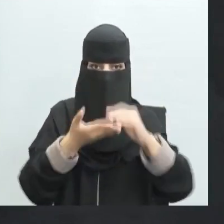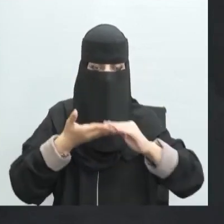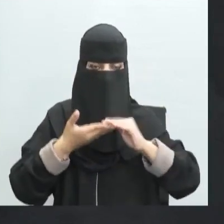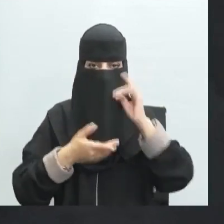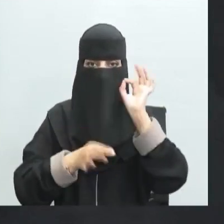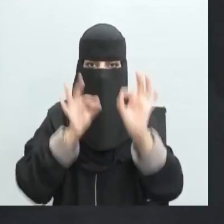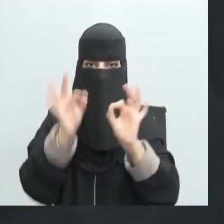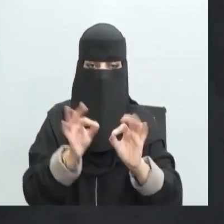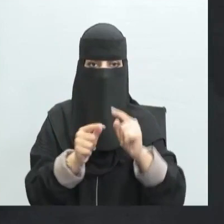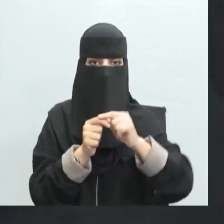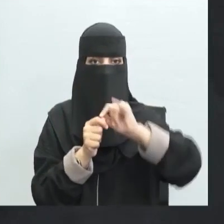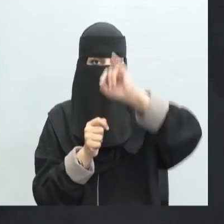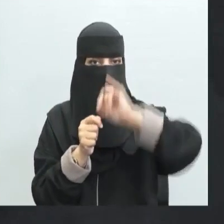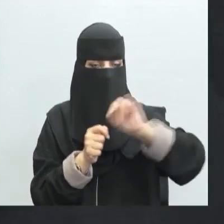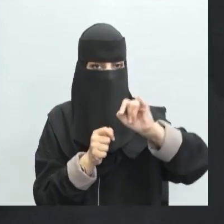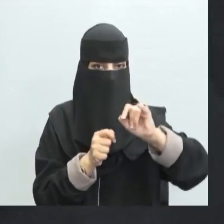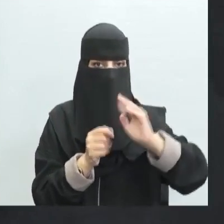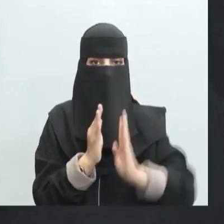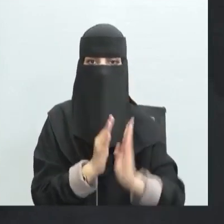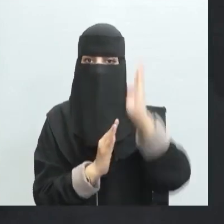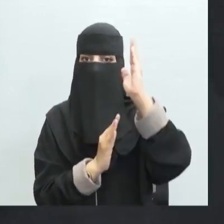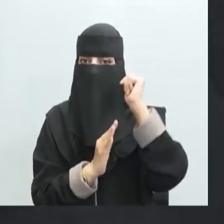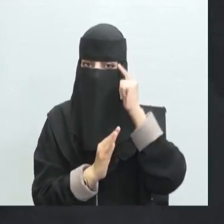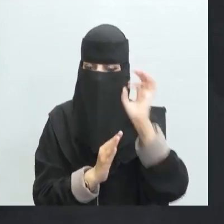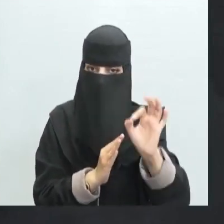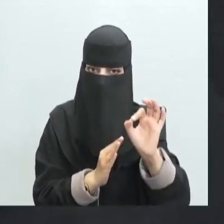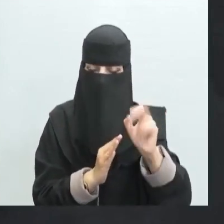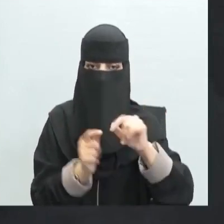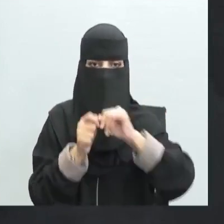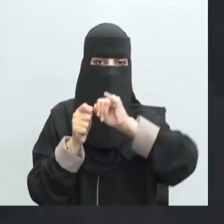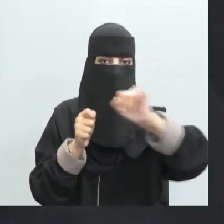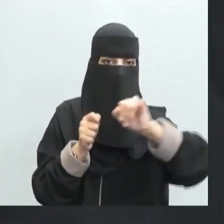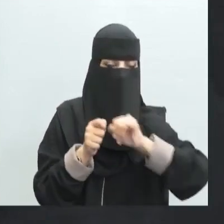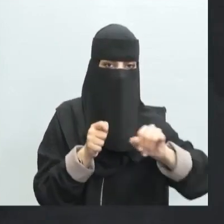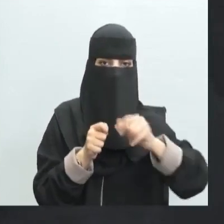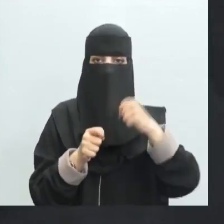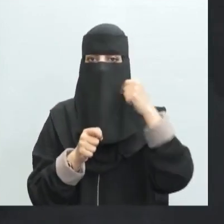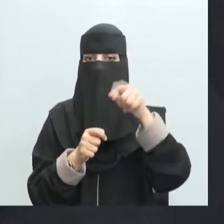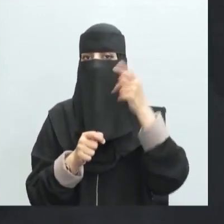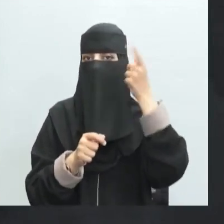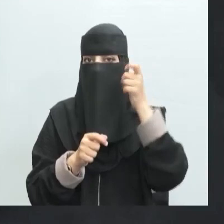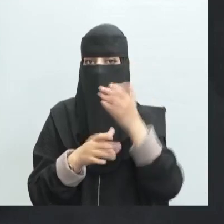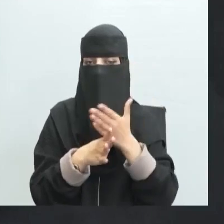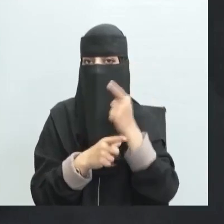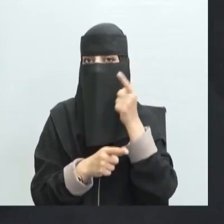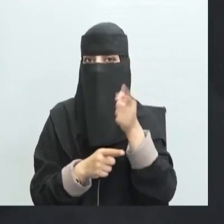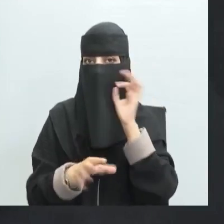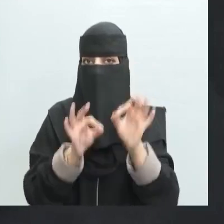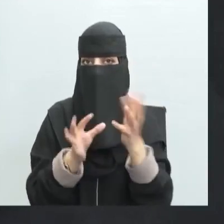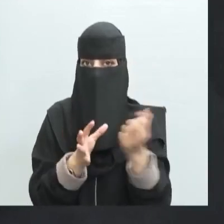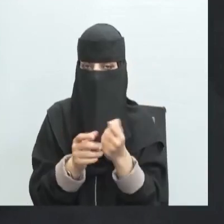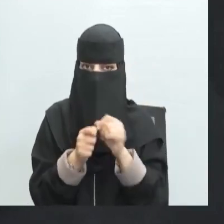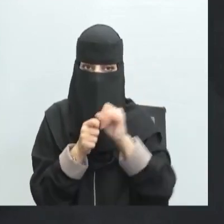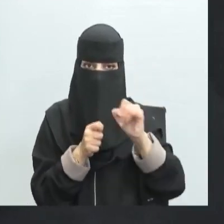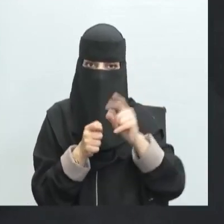على معرفه الاطوال على معرفه الارتفاعات على معرفه المسافات يعني انا ما يحتاج والله اني مثلا اجيب متر